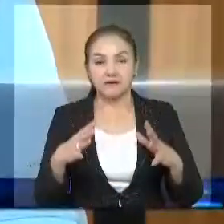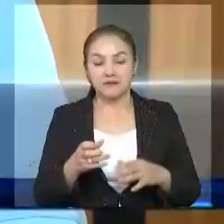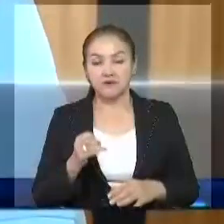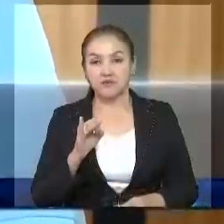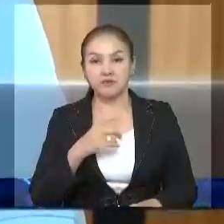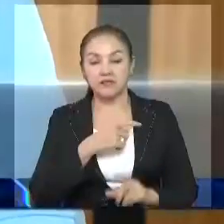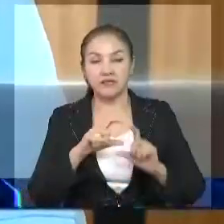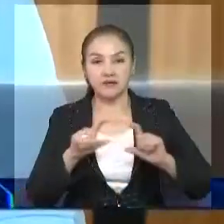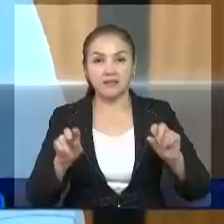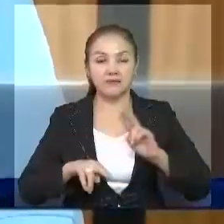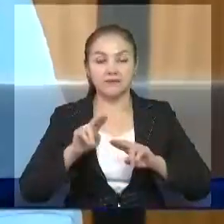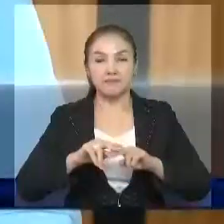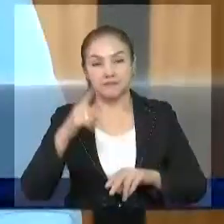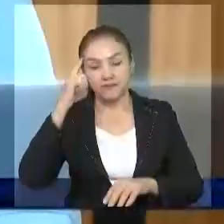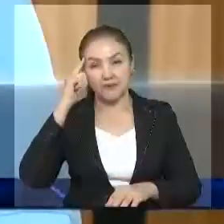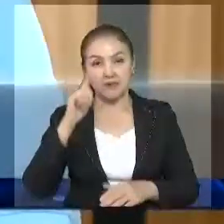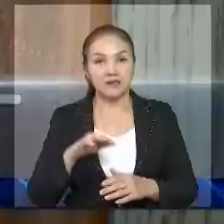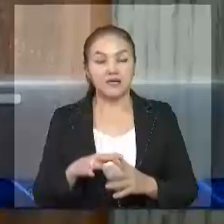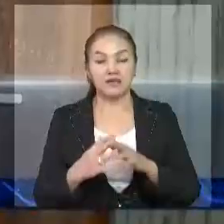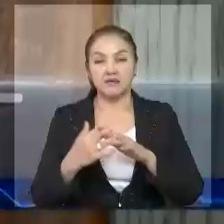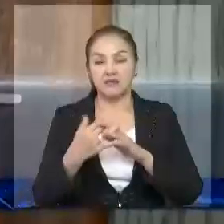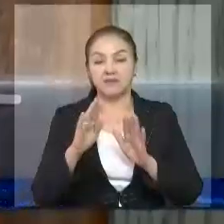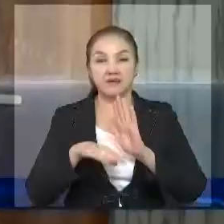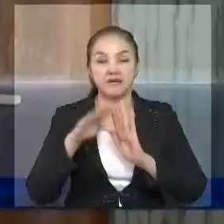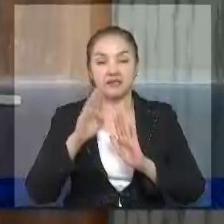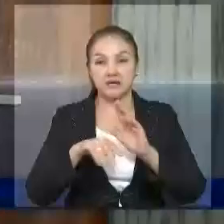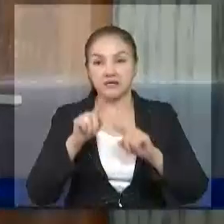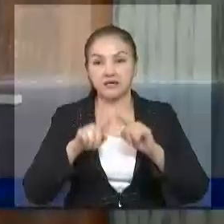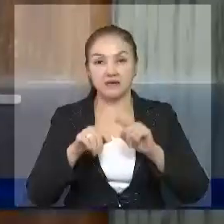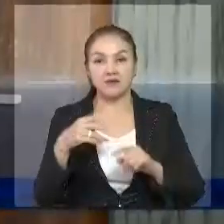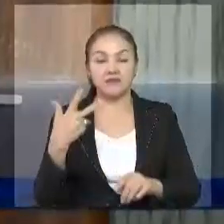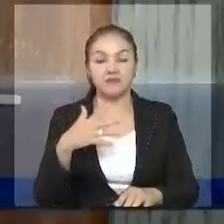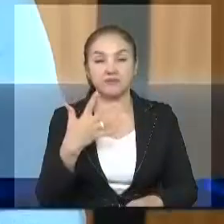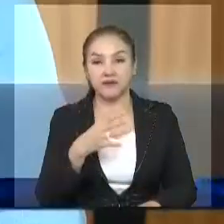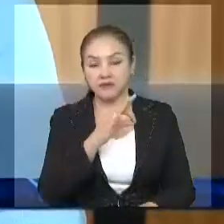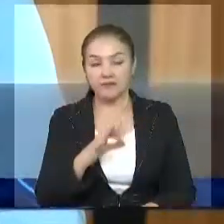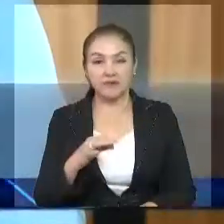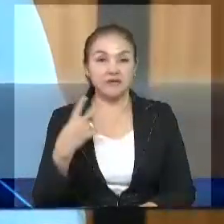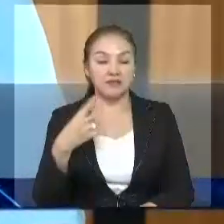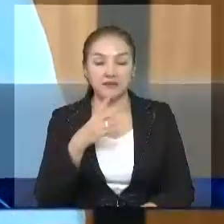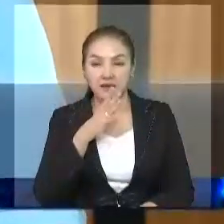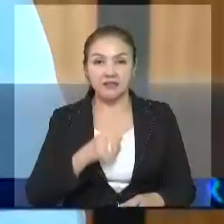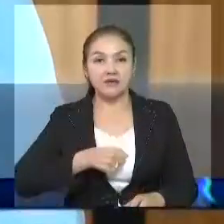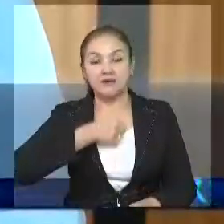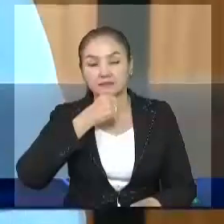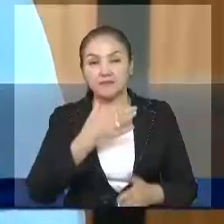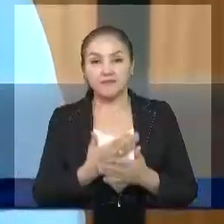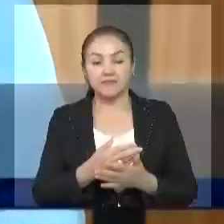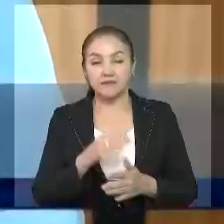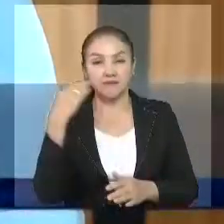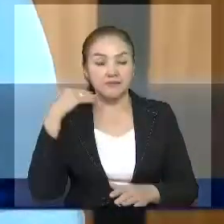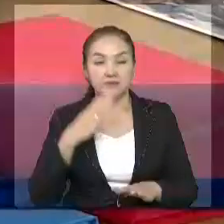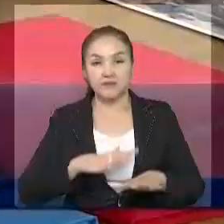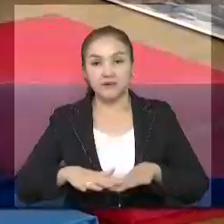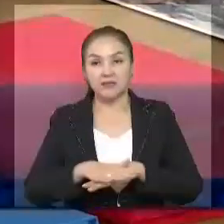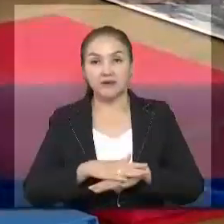наубайхана салдық. Естіген шығарсыз атамекеннен деген. Қазір 35% 40%-ға жетіп қалған шығар. Сол Ақтөбе халқына бізден беріп